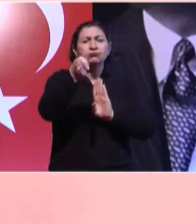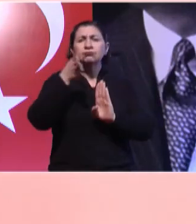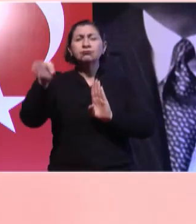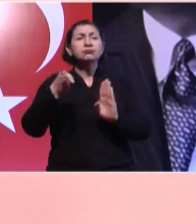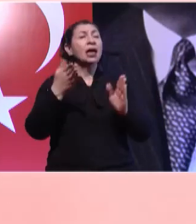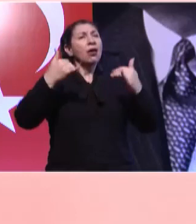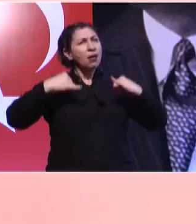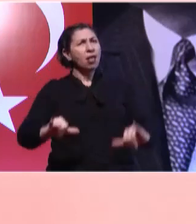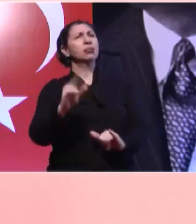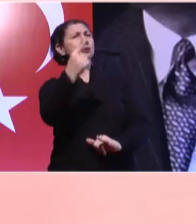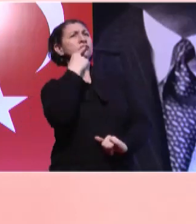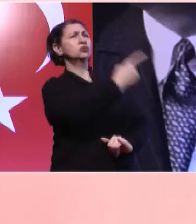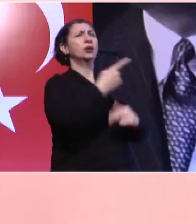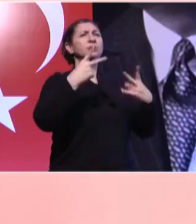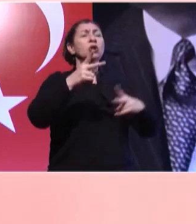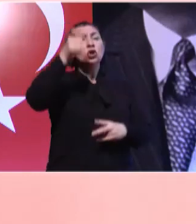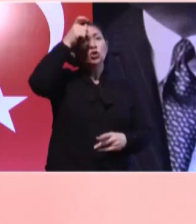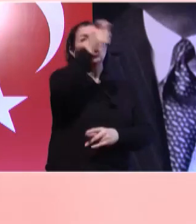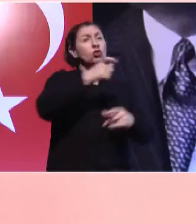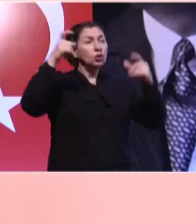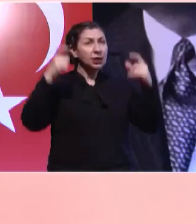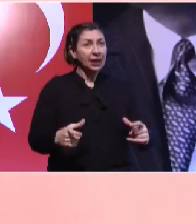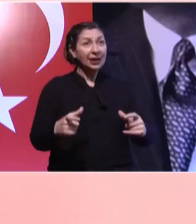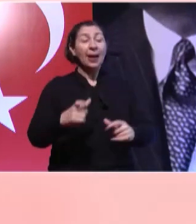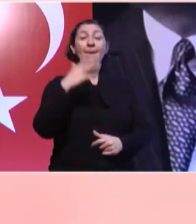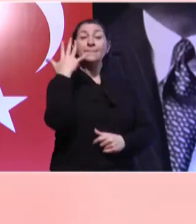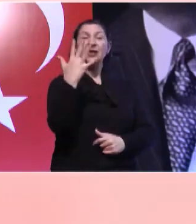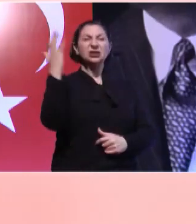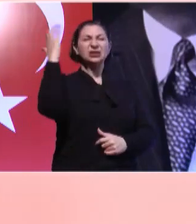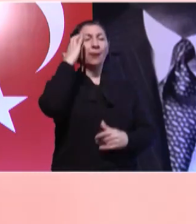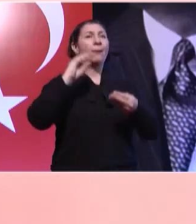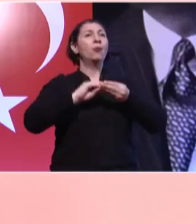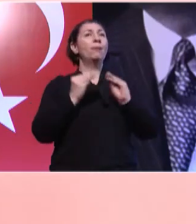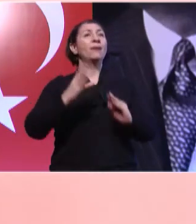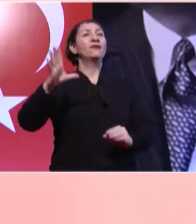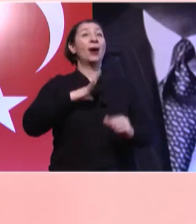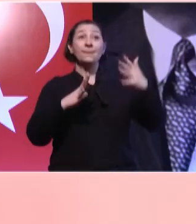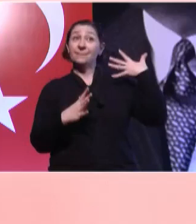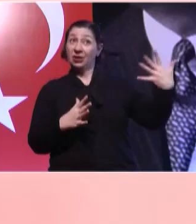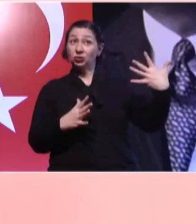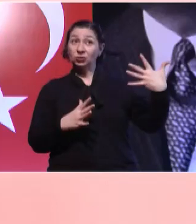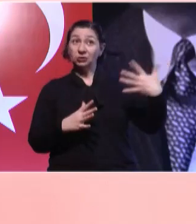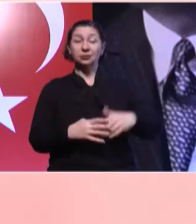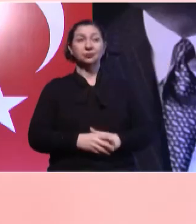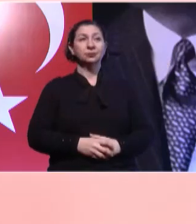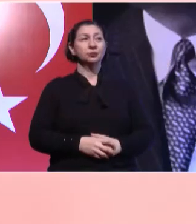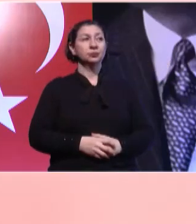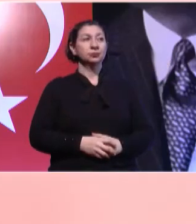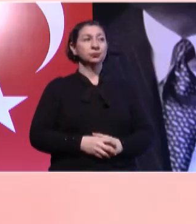rahatlıkla şunları söyleyebilirsiniz: Türkiye'nin 5 temel sorunu var. 5 temel sorunu var.